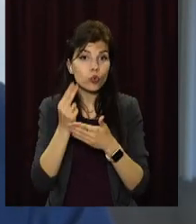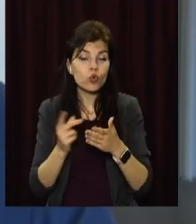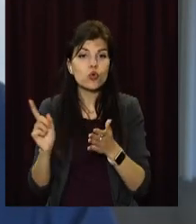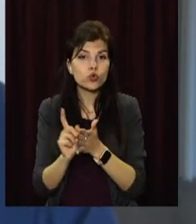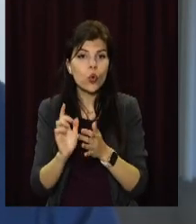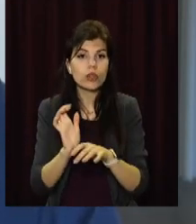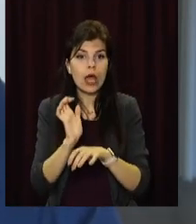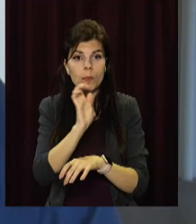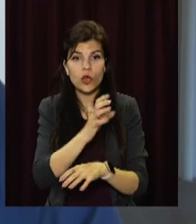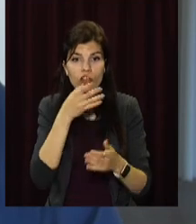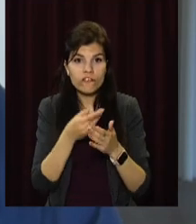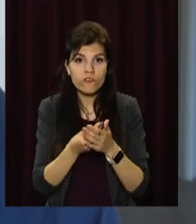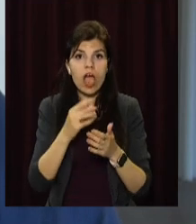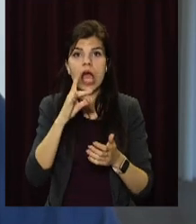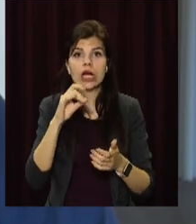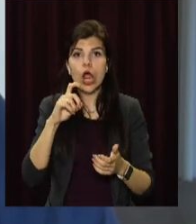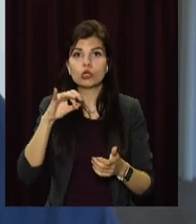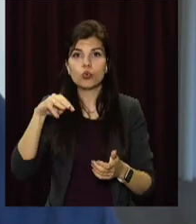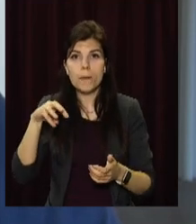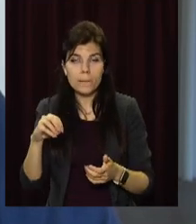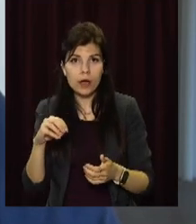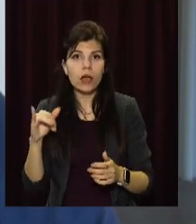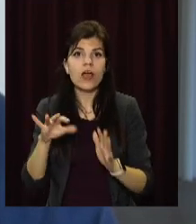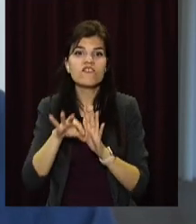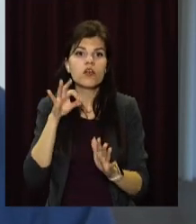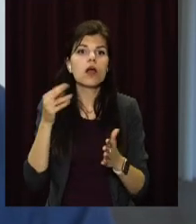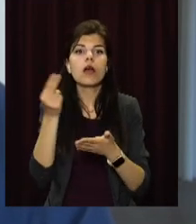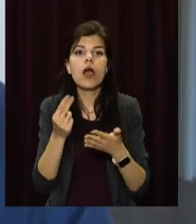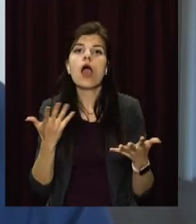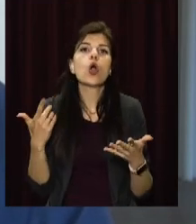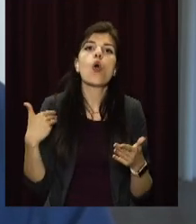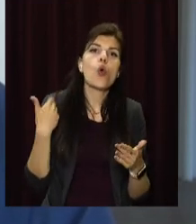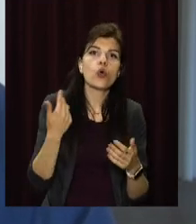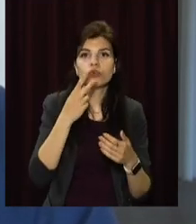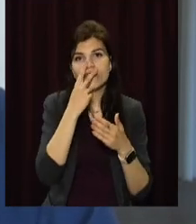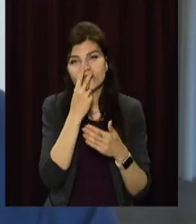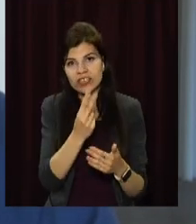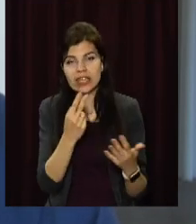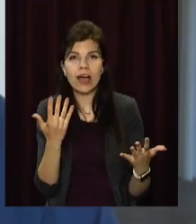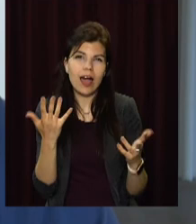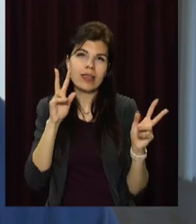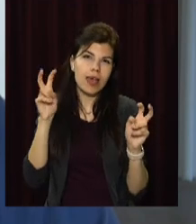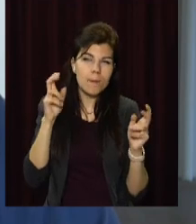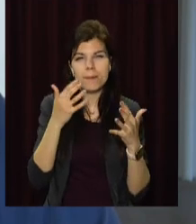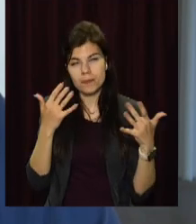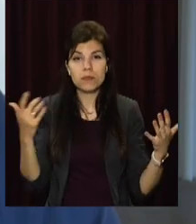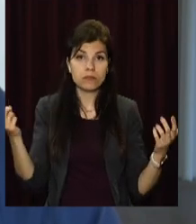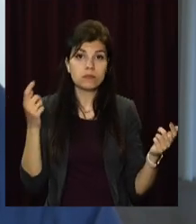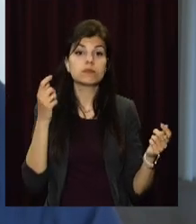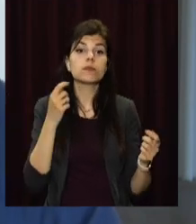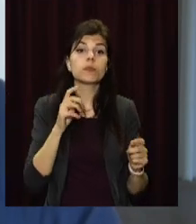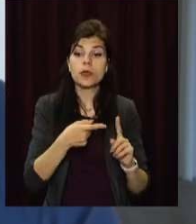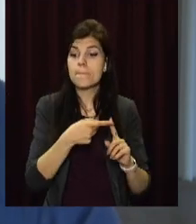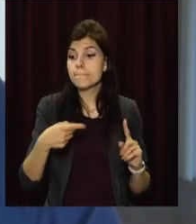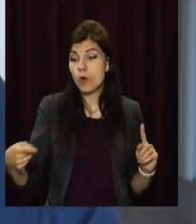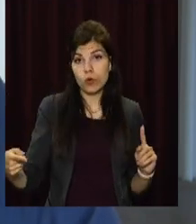надіслати власне творче резюме та обрані твори, які б вони хотіли бачити на експозиції. І в нас потім